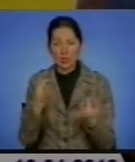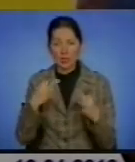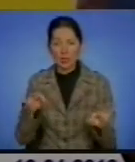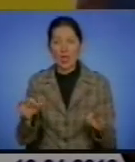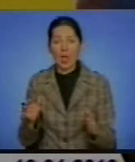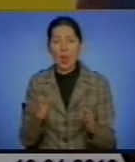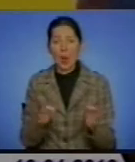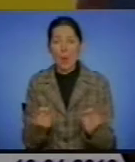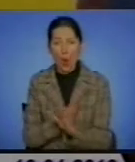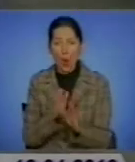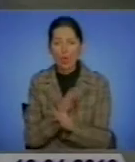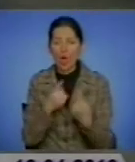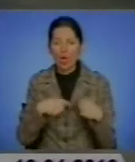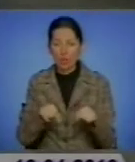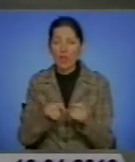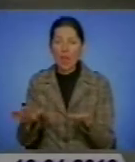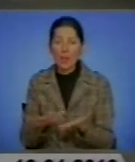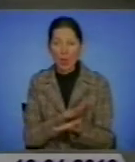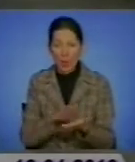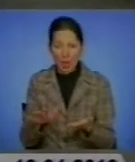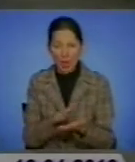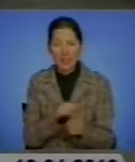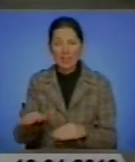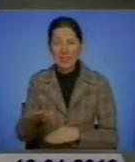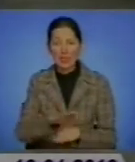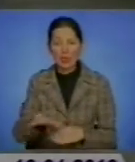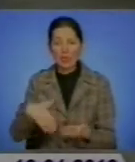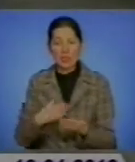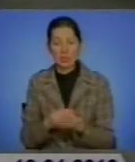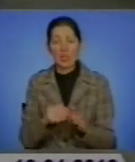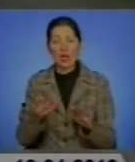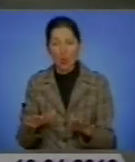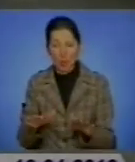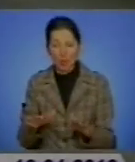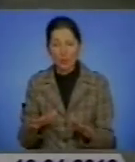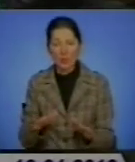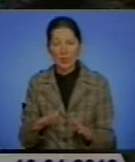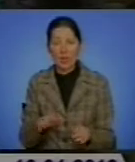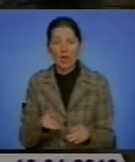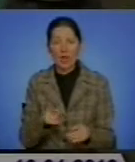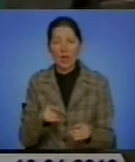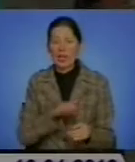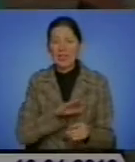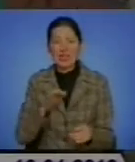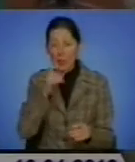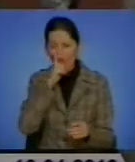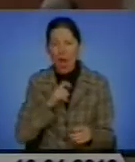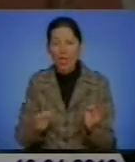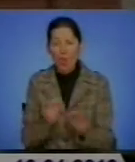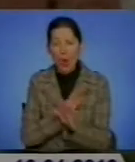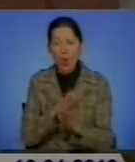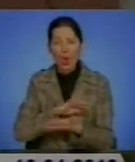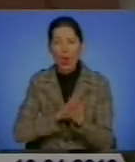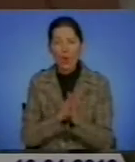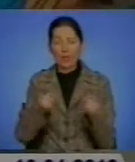територій своїх громад. Наслідки тривалої зими долатимуть і сільгоспвиробники. Несприятливі погодні умови створили ризики